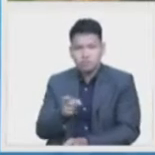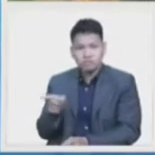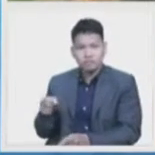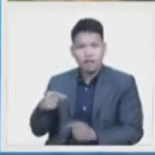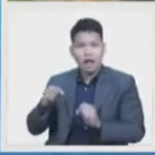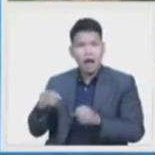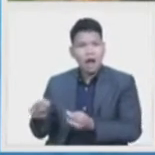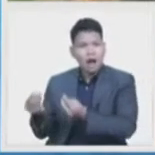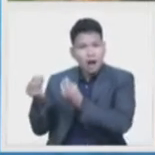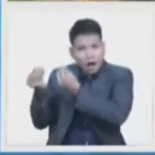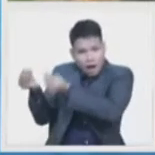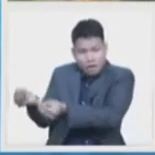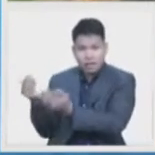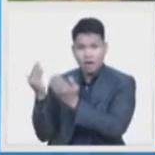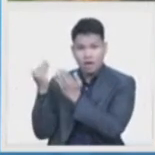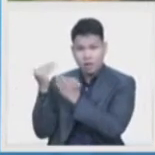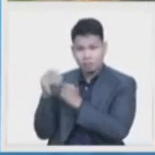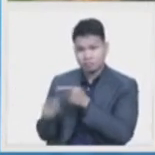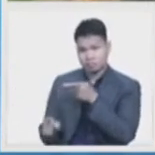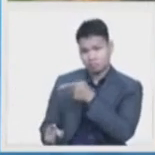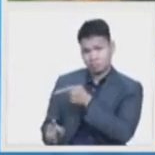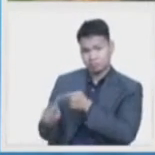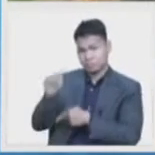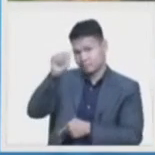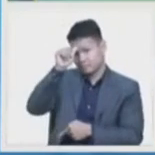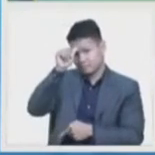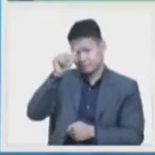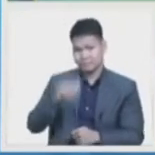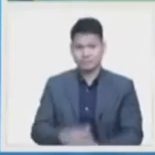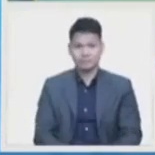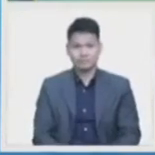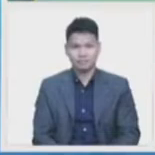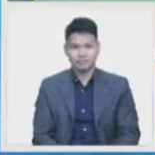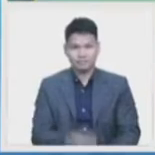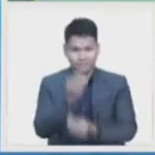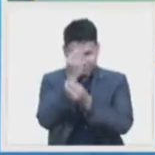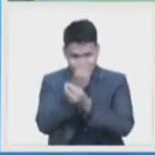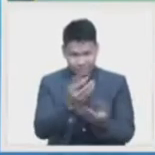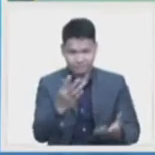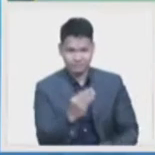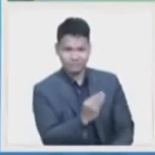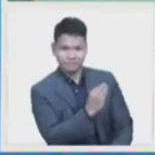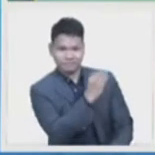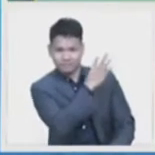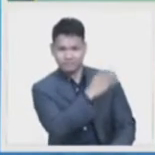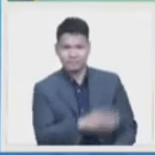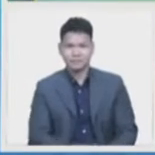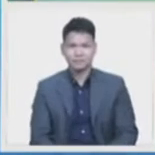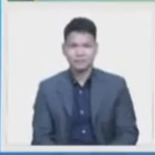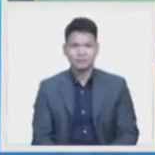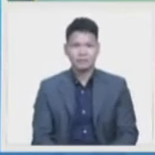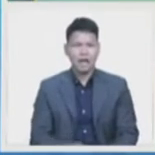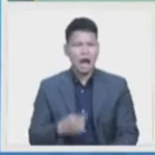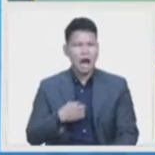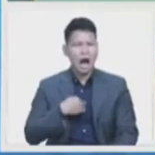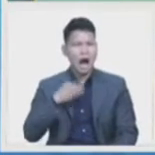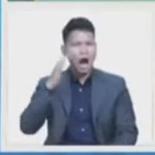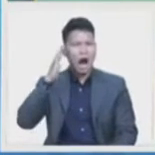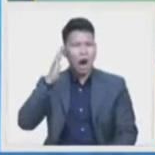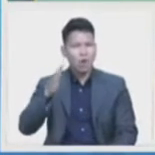og paglaom og kalipay ni Adan. Giingnan kita mga participants, and I will